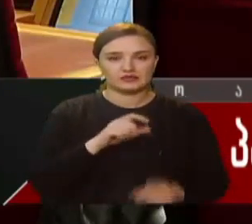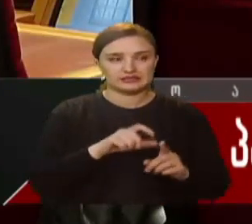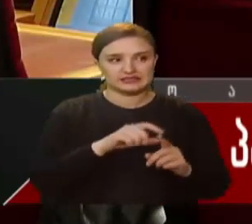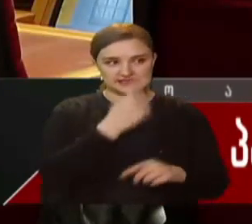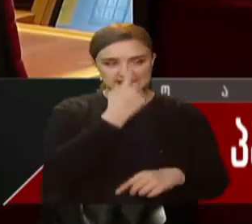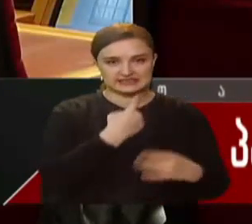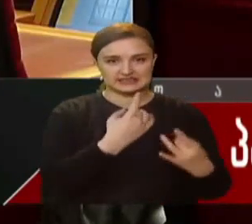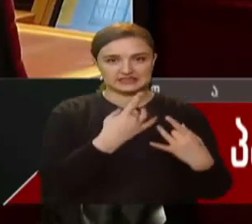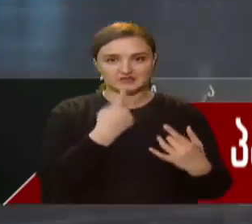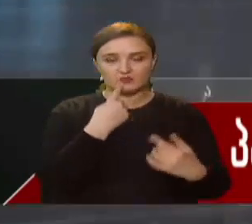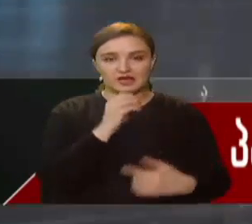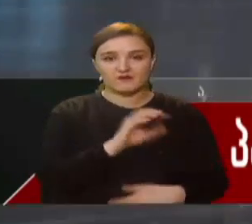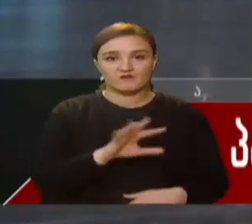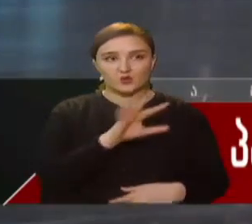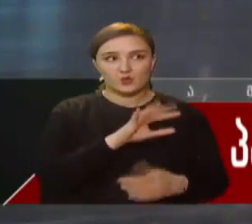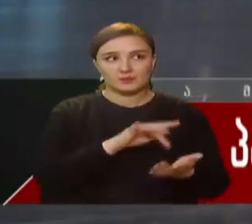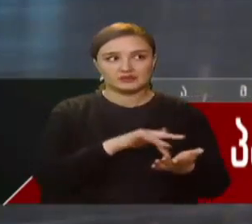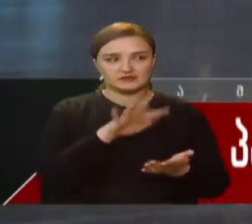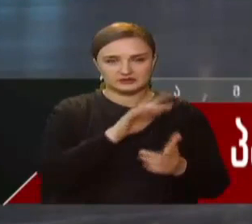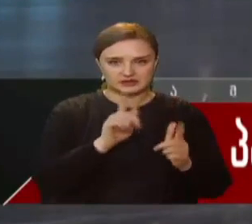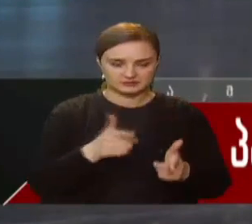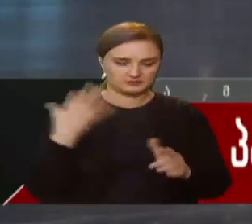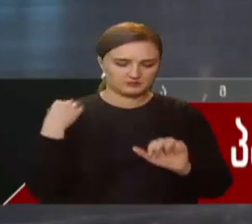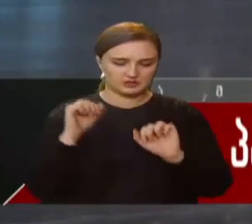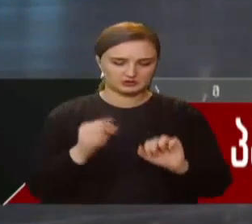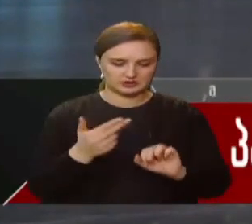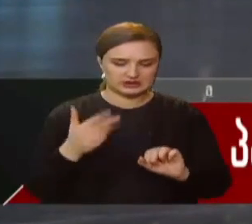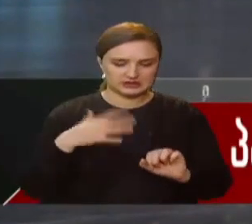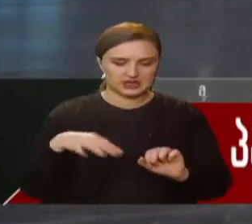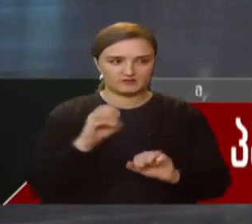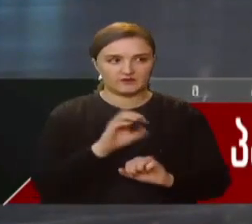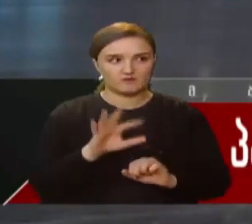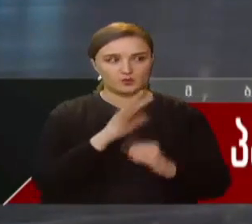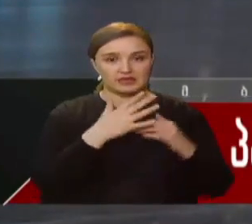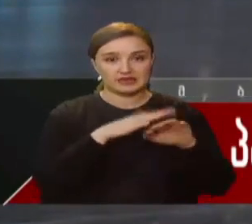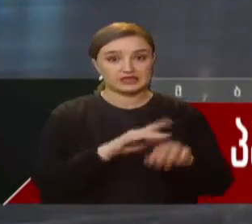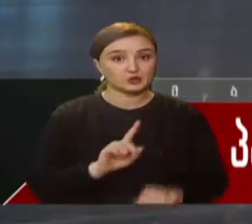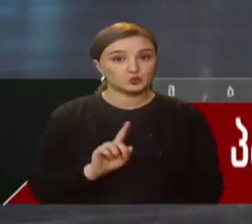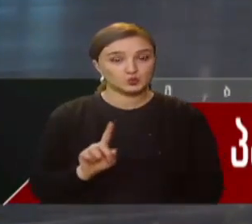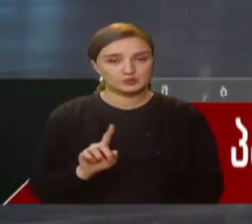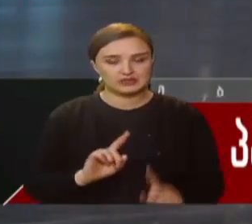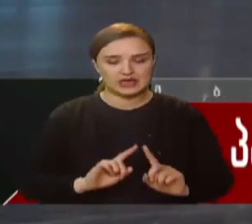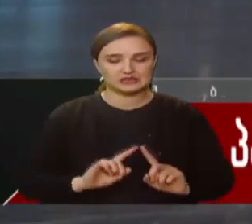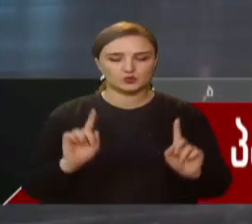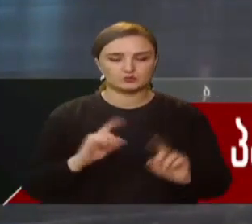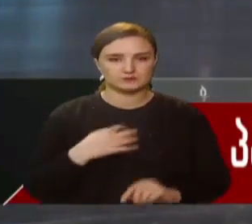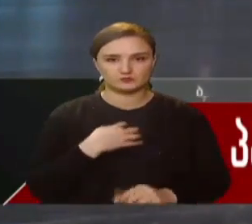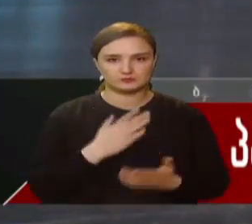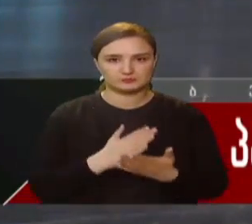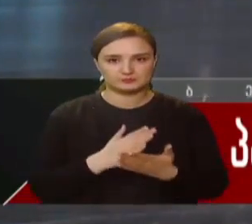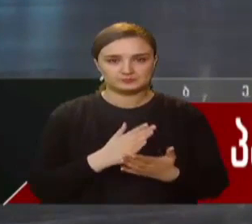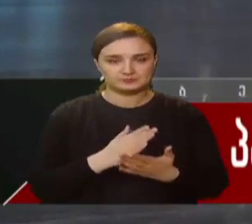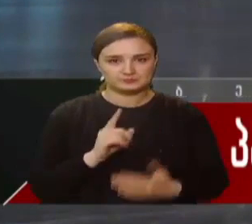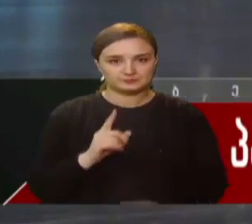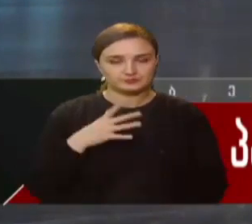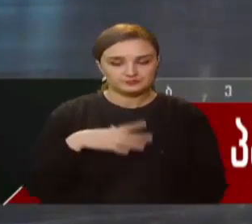გზავნილი არის ის, რომ ევროკავშირის წევრი ქვეყნები უჭერენ მხარს საქართველოს ევროკავშირში ინტეგრაციის პროცესს, თუმცა განსაკუთრებით მნიშვნელოვანია, რომ თავის